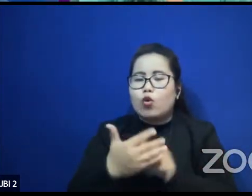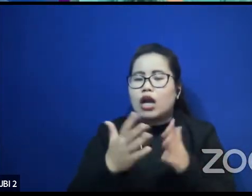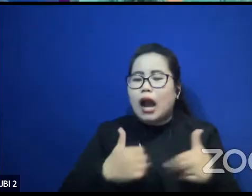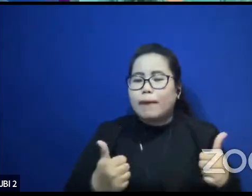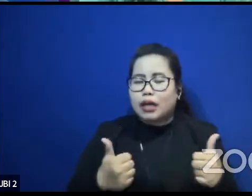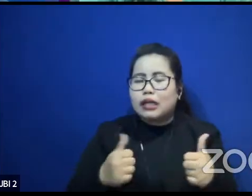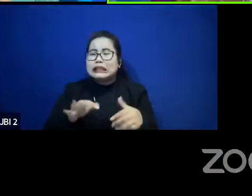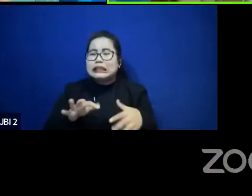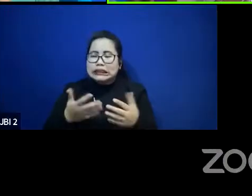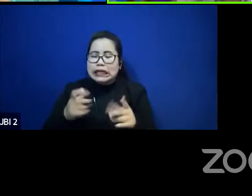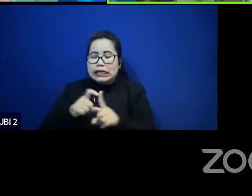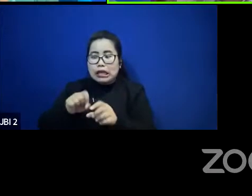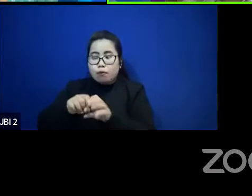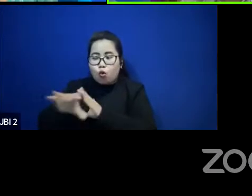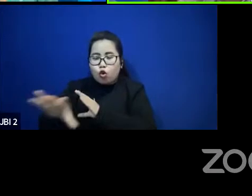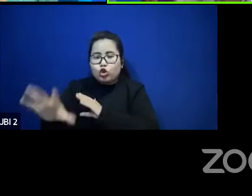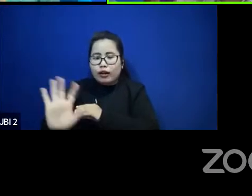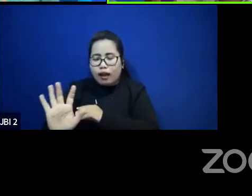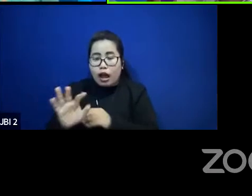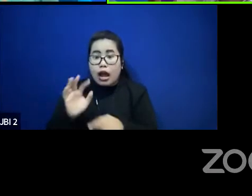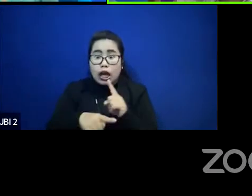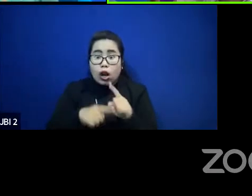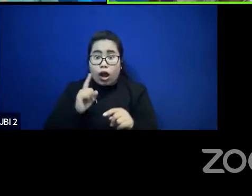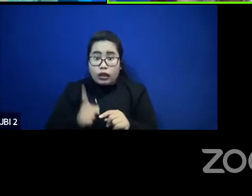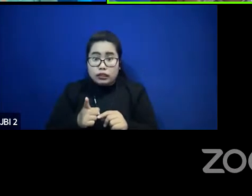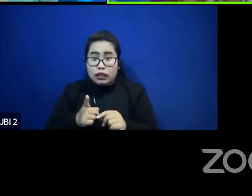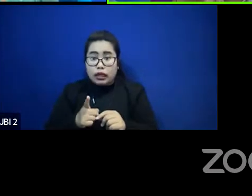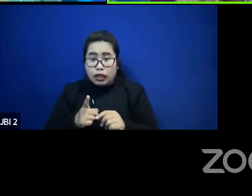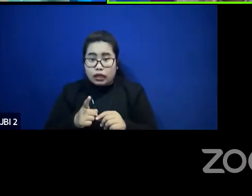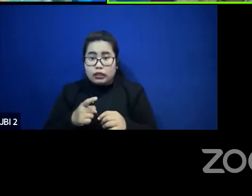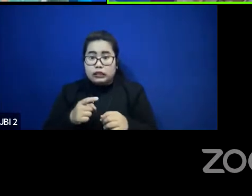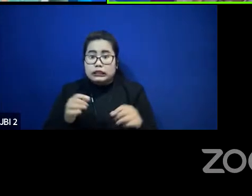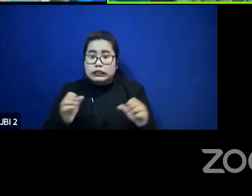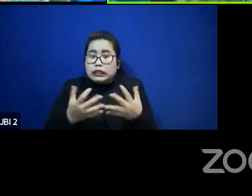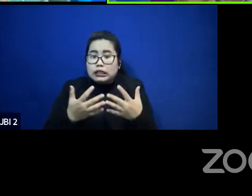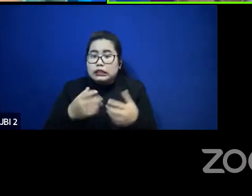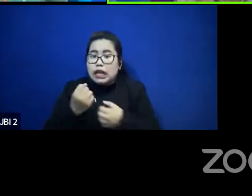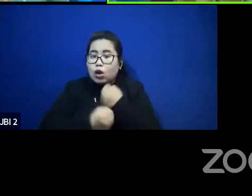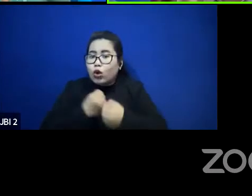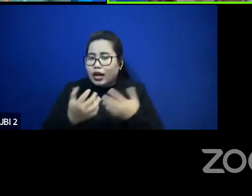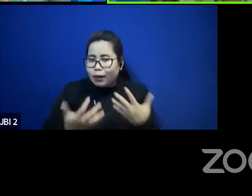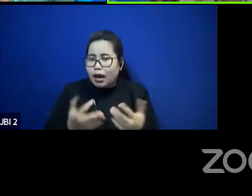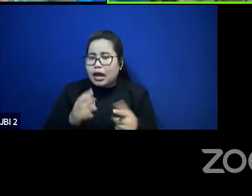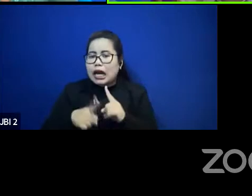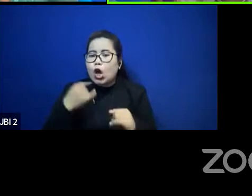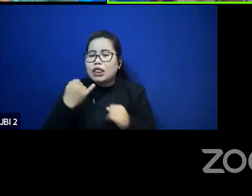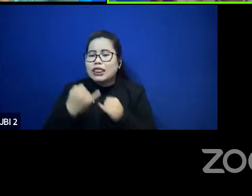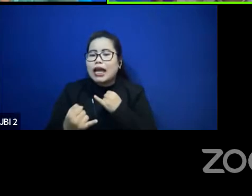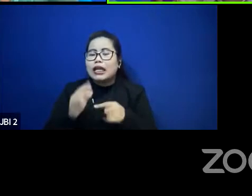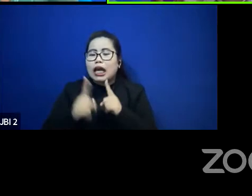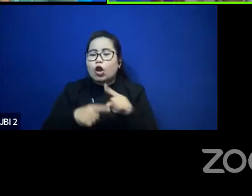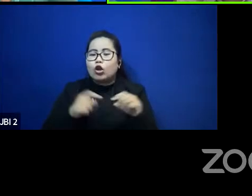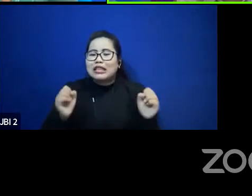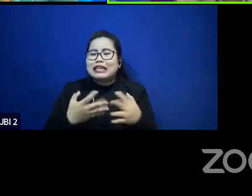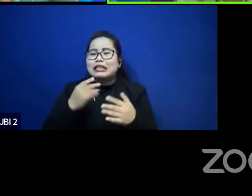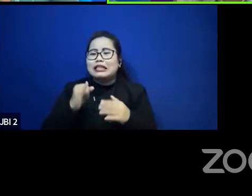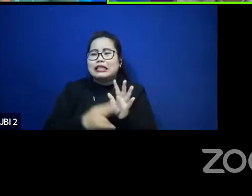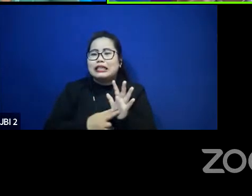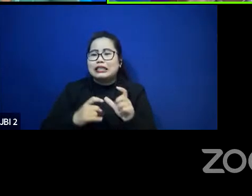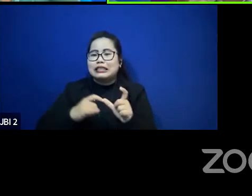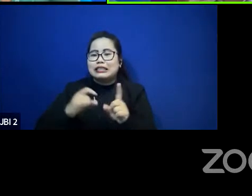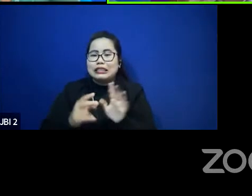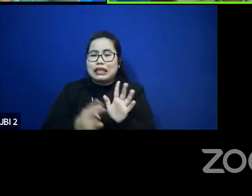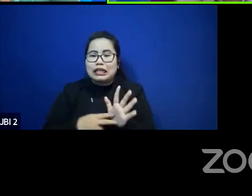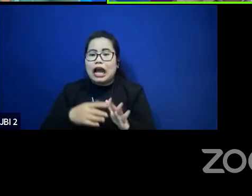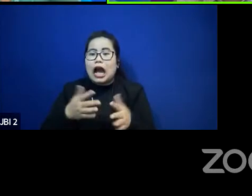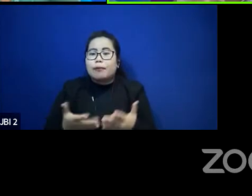tidak bocor dan kalau ada insiden Apa yang harus dilakukan nah yang terakhir itu jika terjadi insiden Apa yang